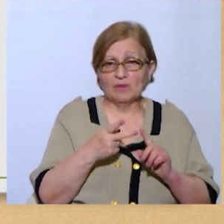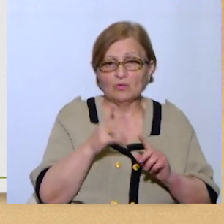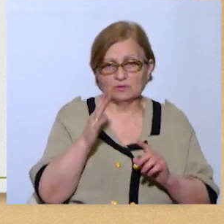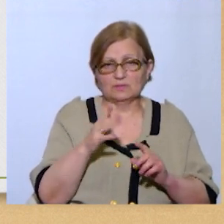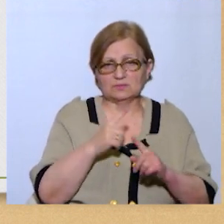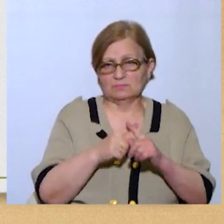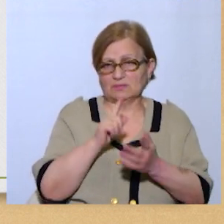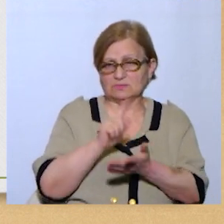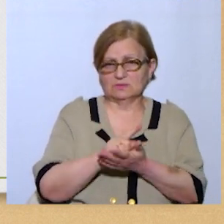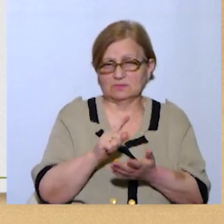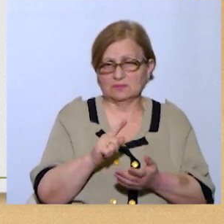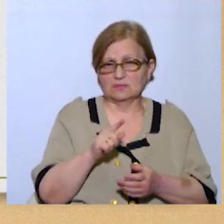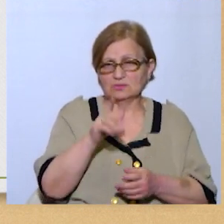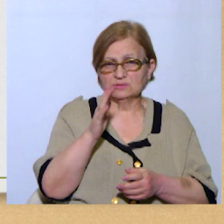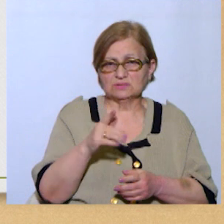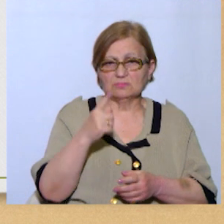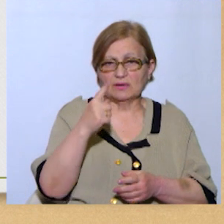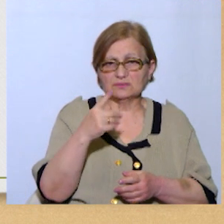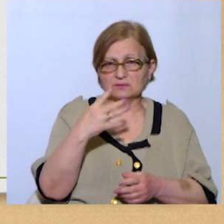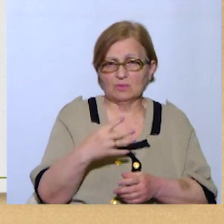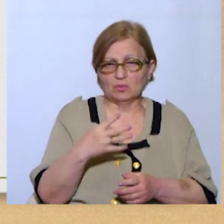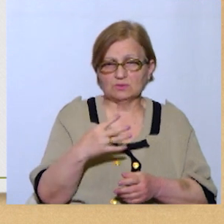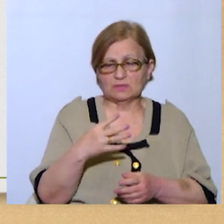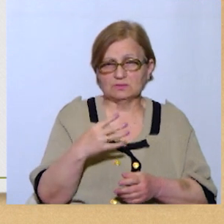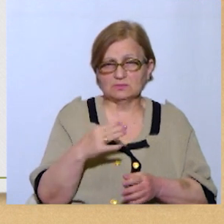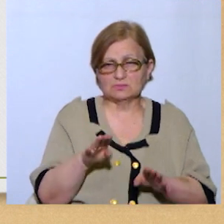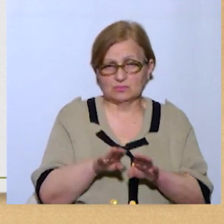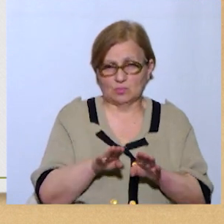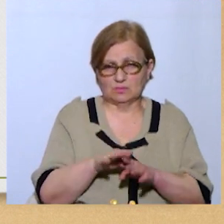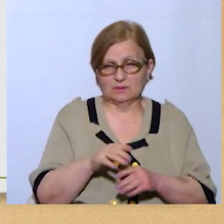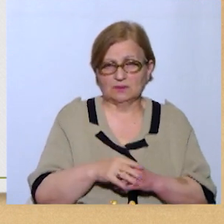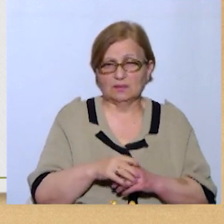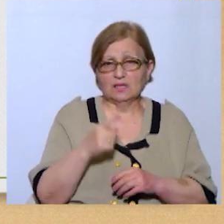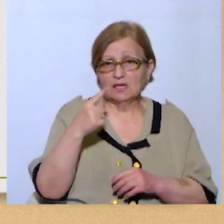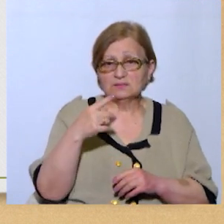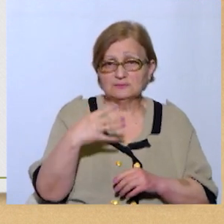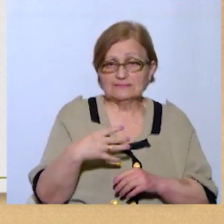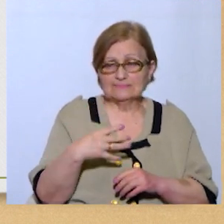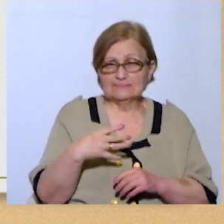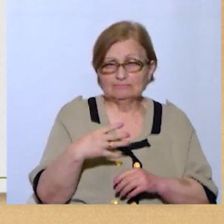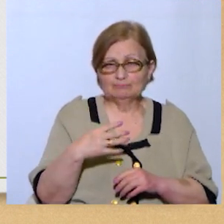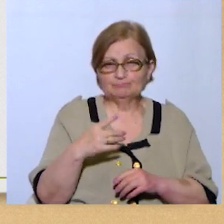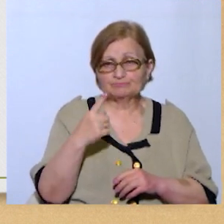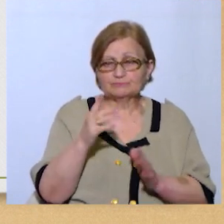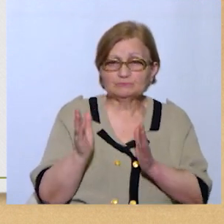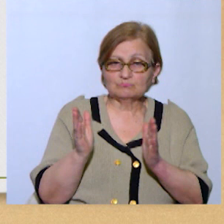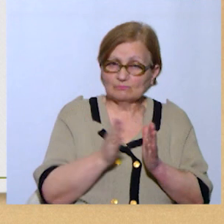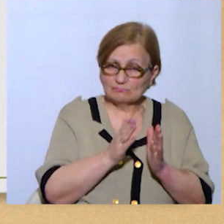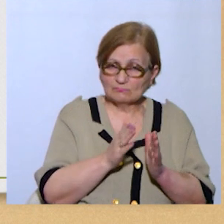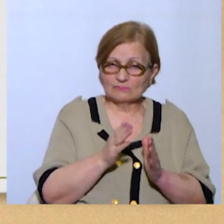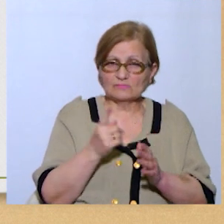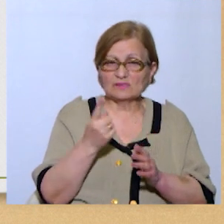შესაბამისად იგი უნდა იყოს 1/4 სტოლი. თუმცა 1/4, რადგან 1-ზე ნაკლებია, პირველი